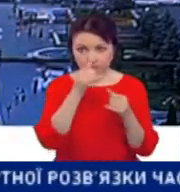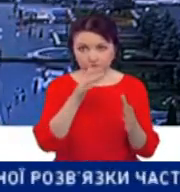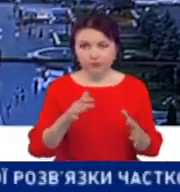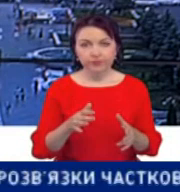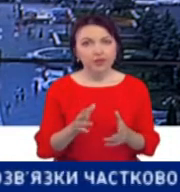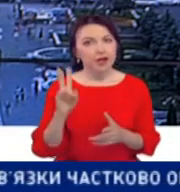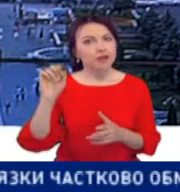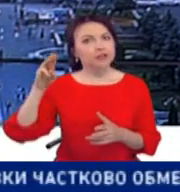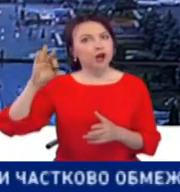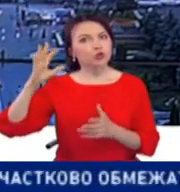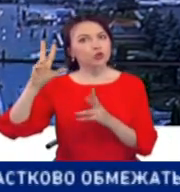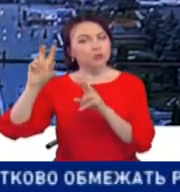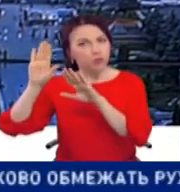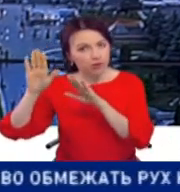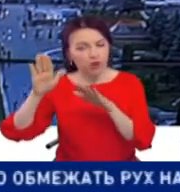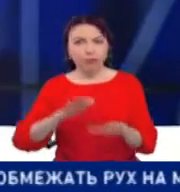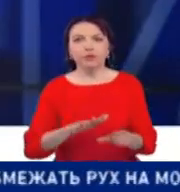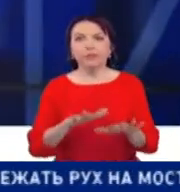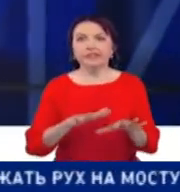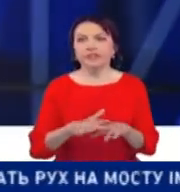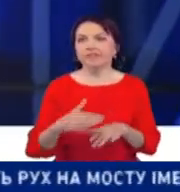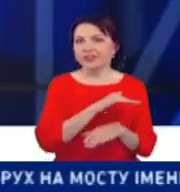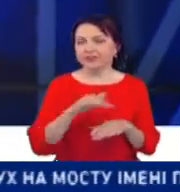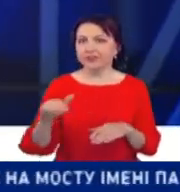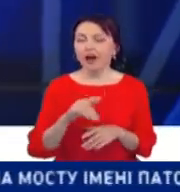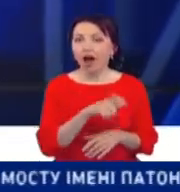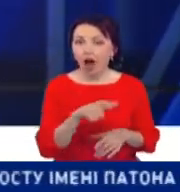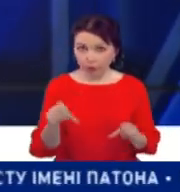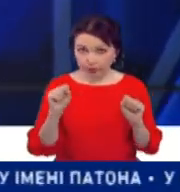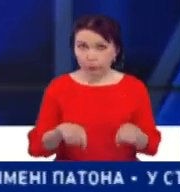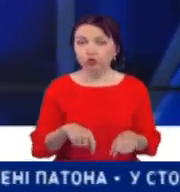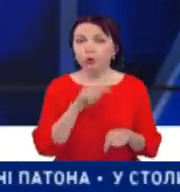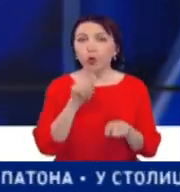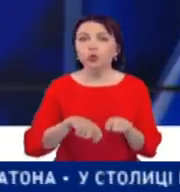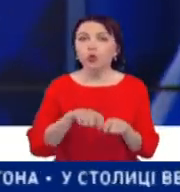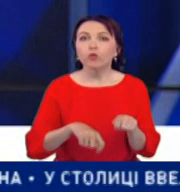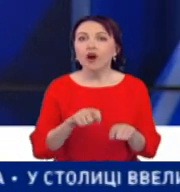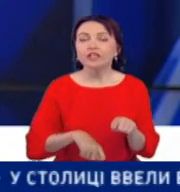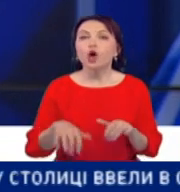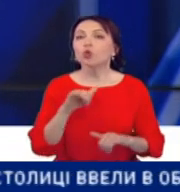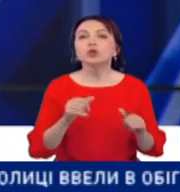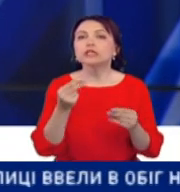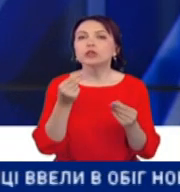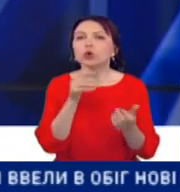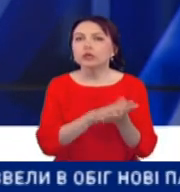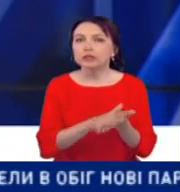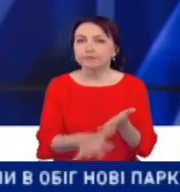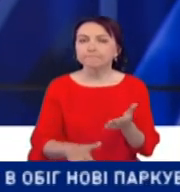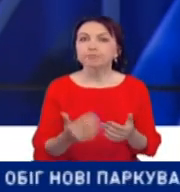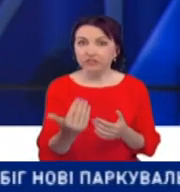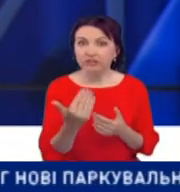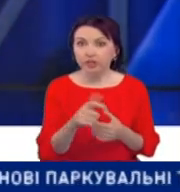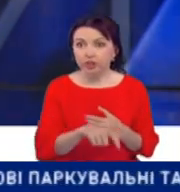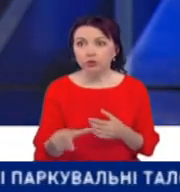на місцевий рівень. А люди можуть проконтролювати, куди йдуть кошти? От ваші